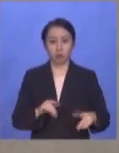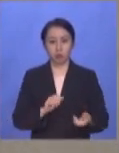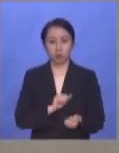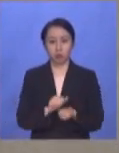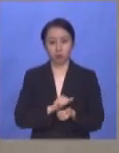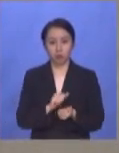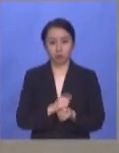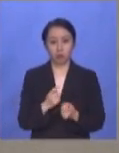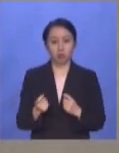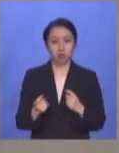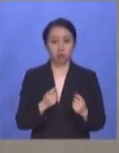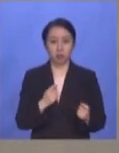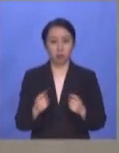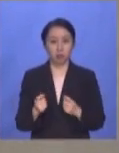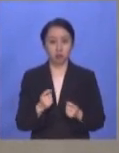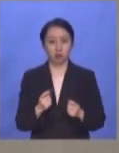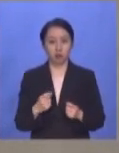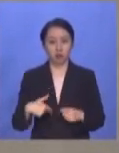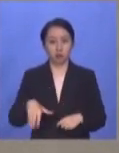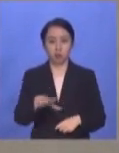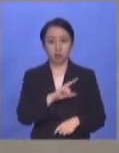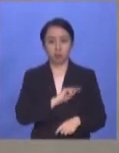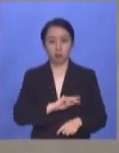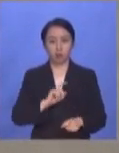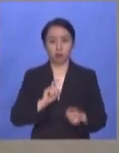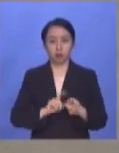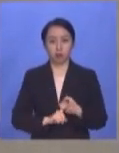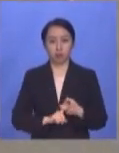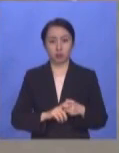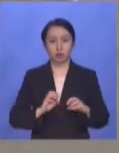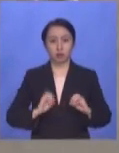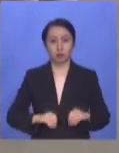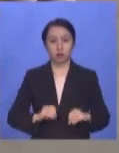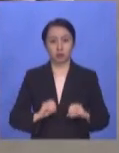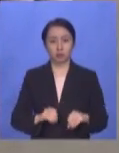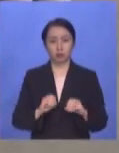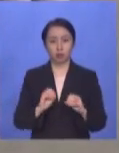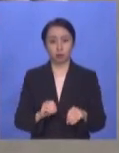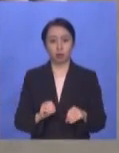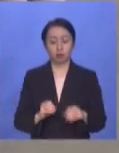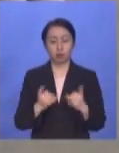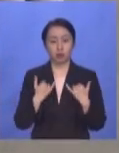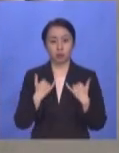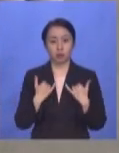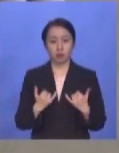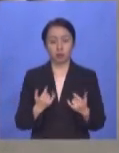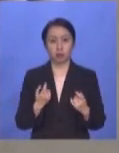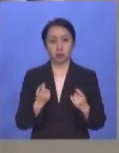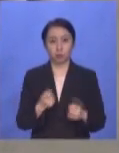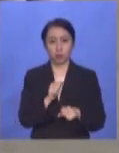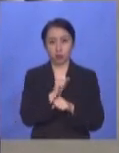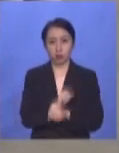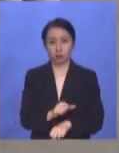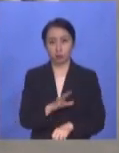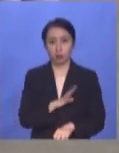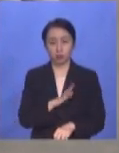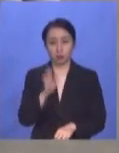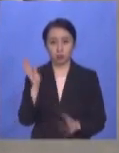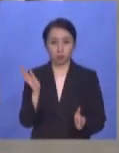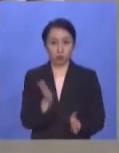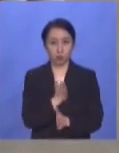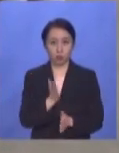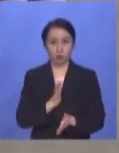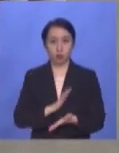просушка зерна. В общем, все работы, связанные с посевной. На данный момент немножко приостановились в связи с погодными